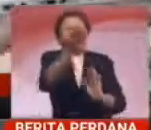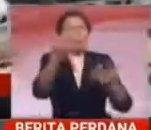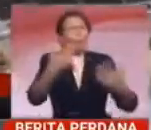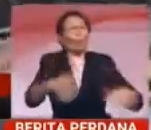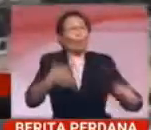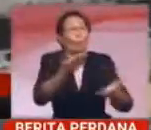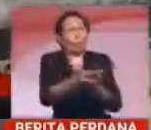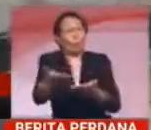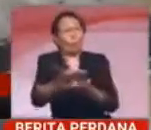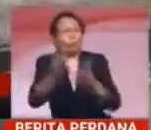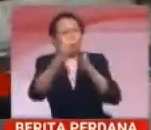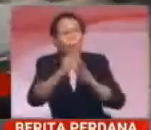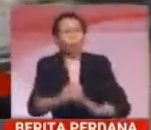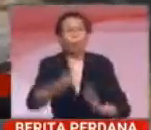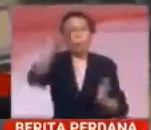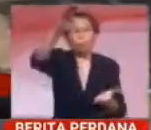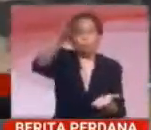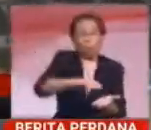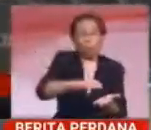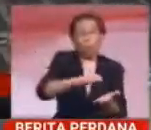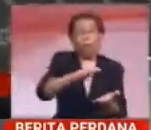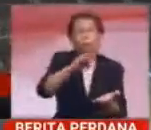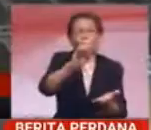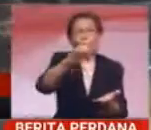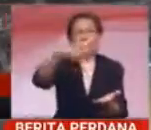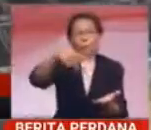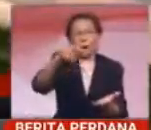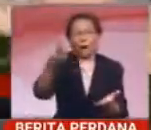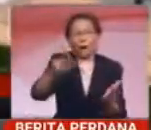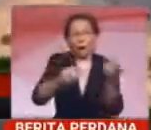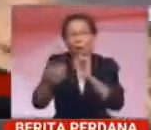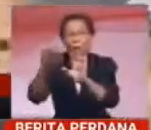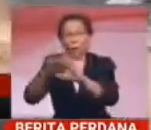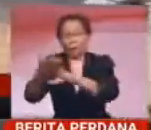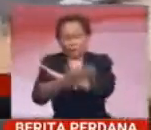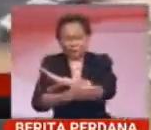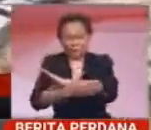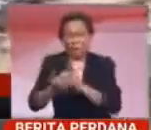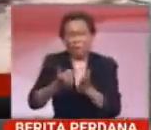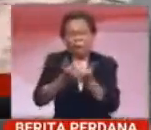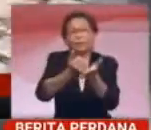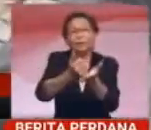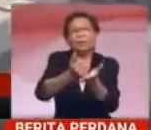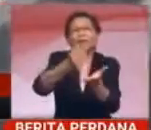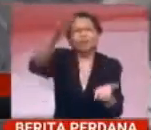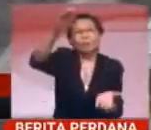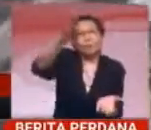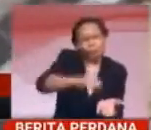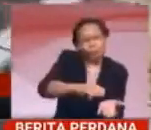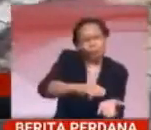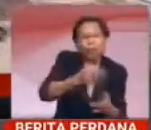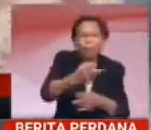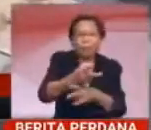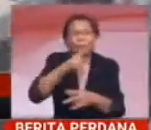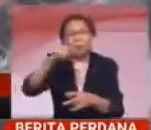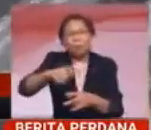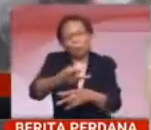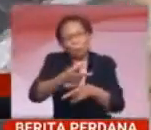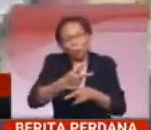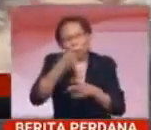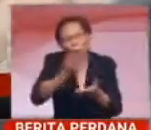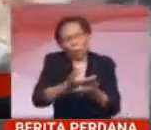permintaan langkah pengurangan kadar dasar semalaman oleh bank negara juga membantu mengurangkan keperluan pinjaman untuk